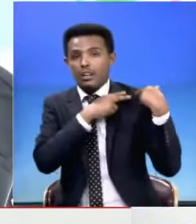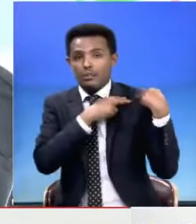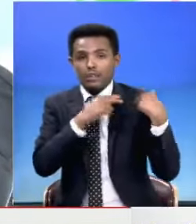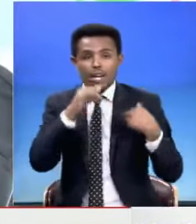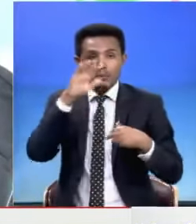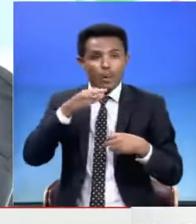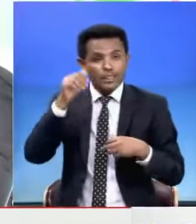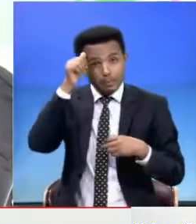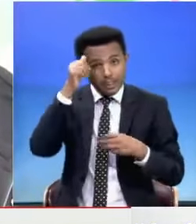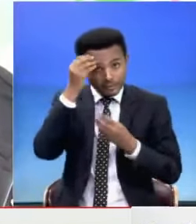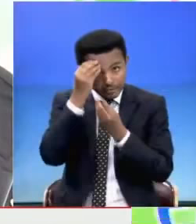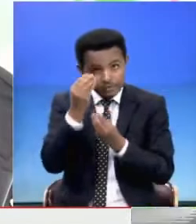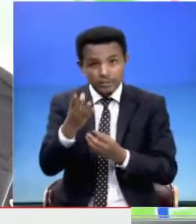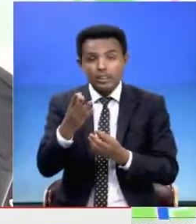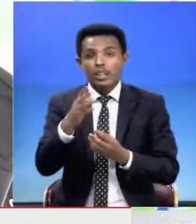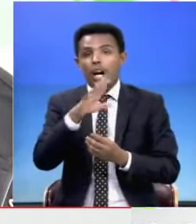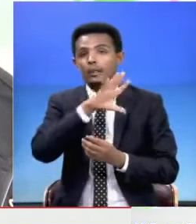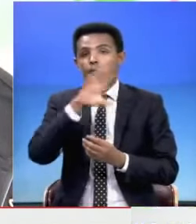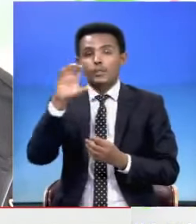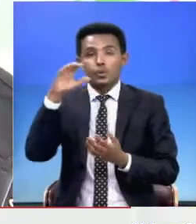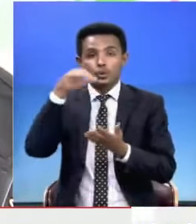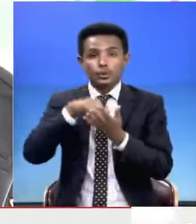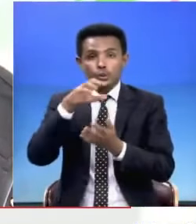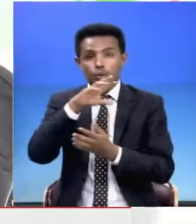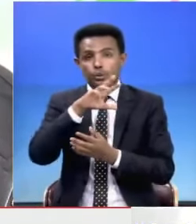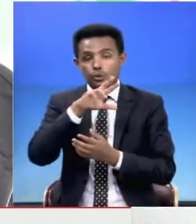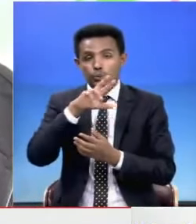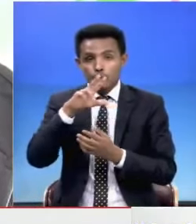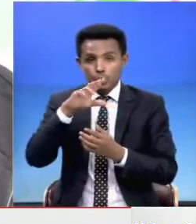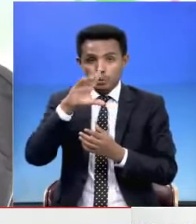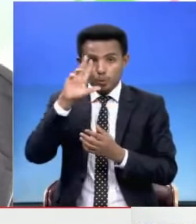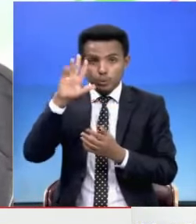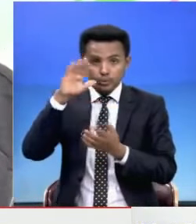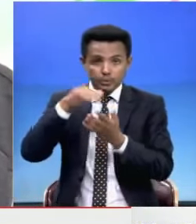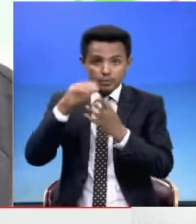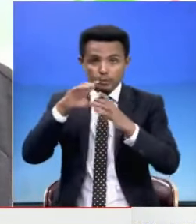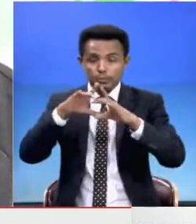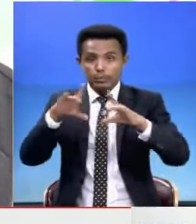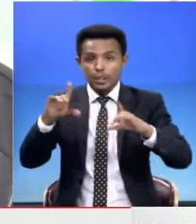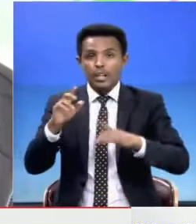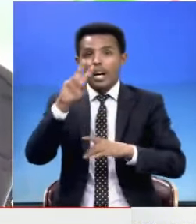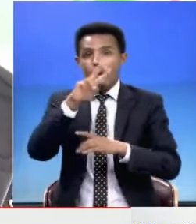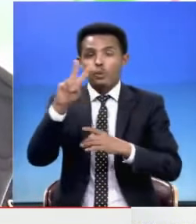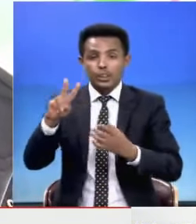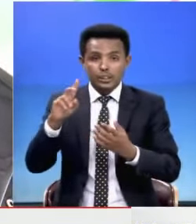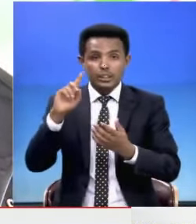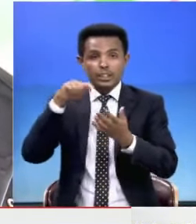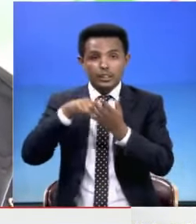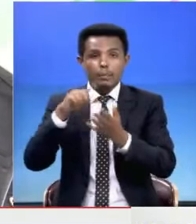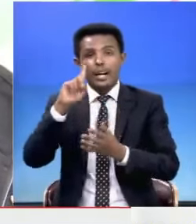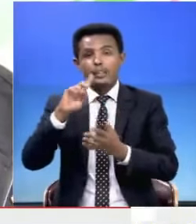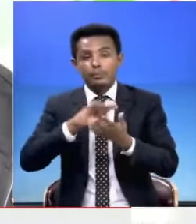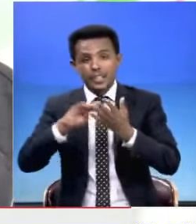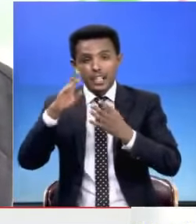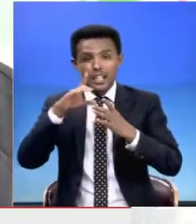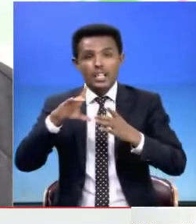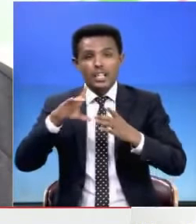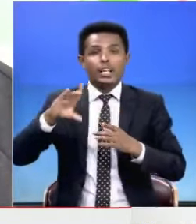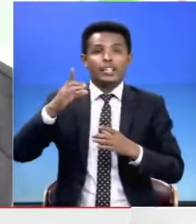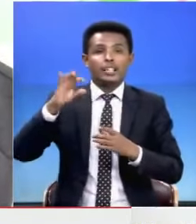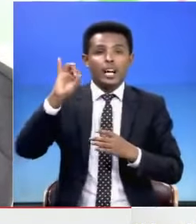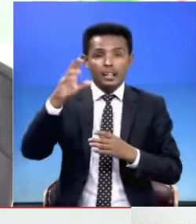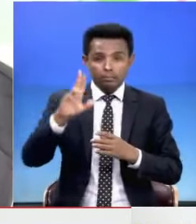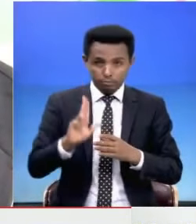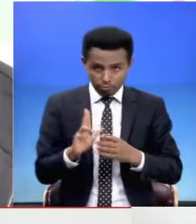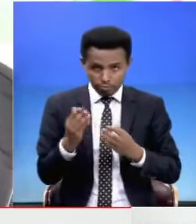ዋና የመስክ ሰብሎች 503463 ሄክታር በማልማት 22.1 ሚሊዮን ኩንታል ምርት ለማግኘት፣ በመኸር አትክልትና